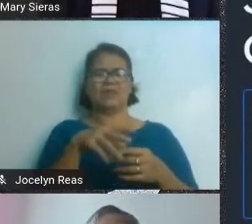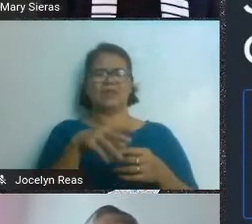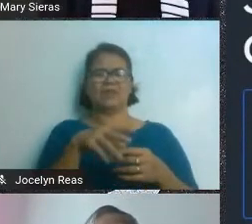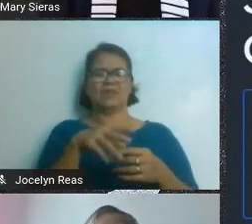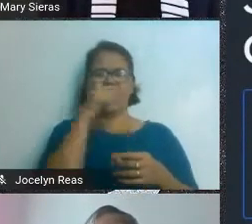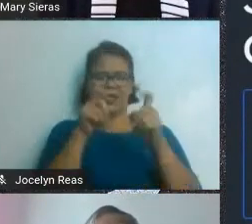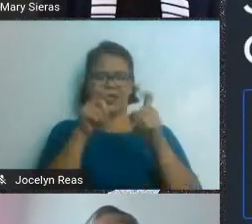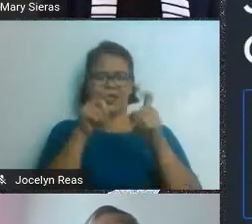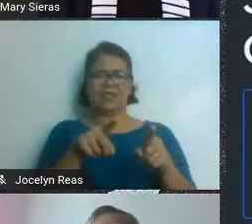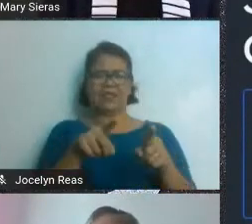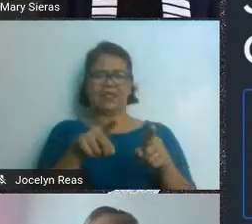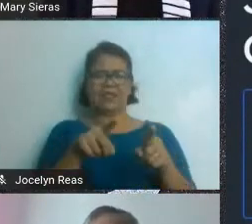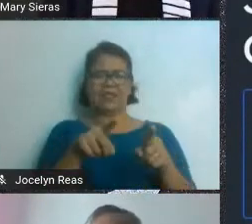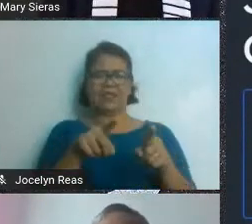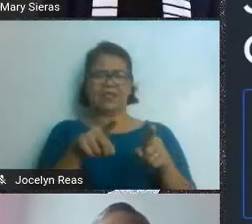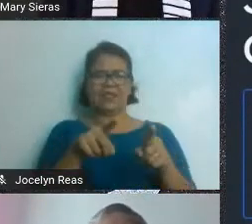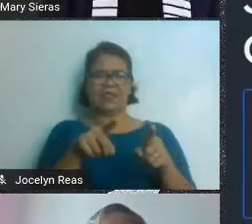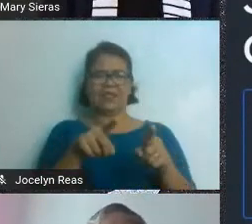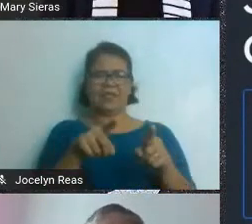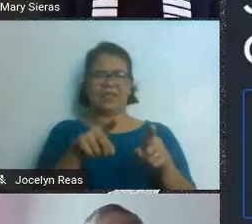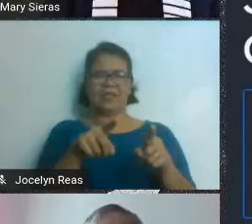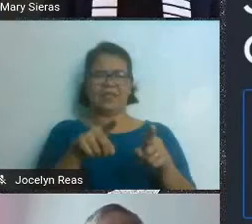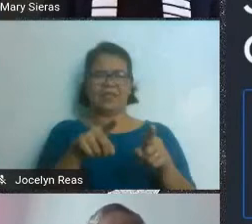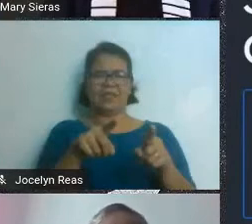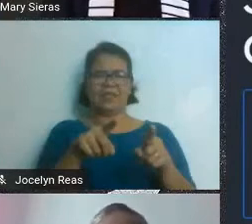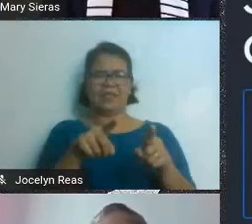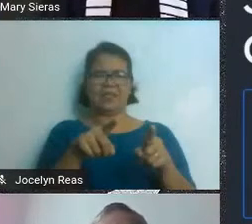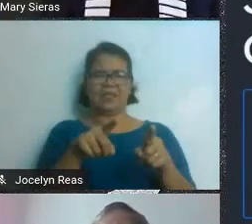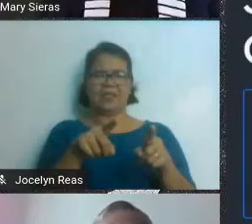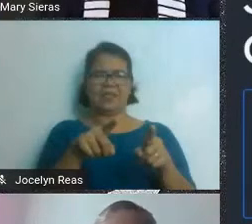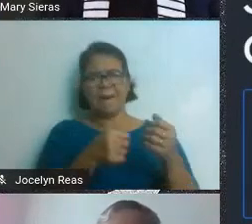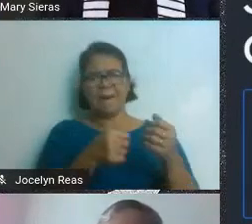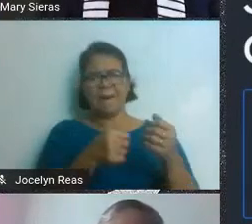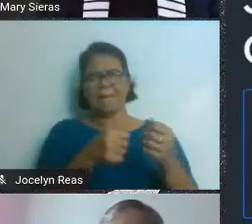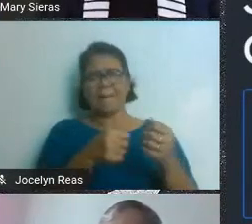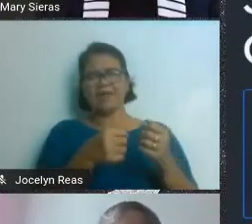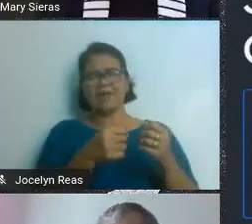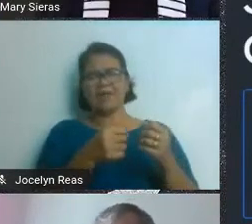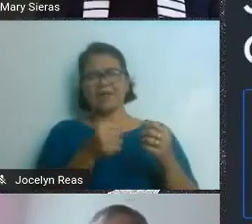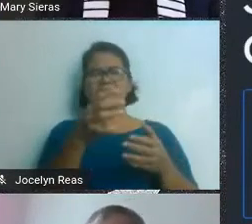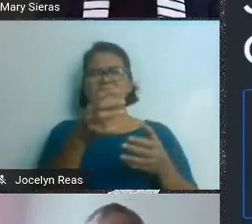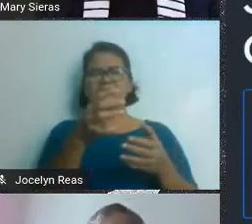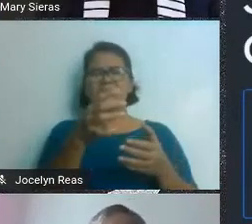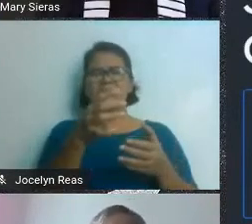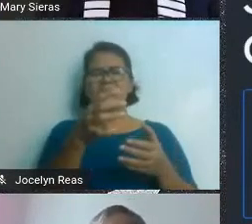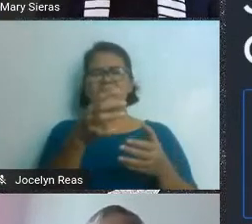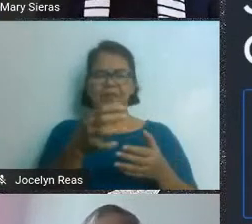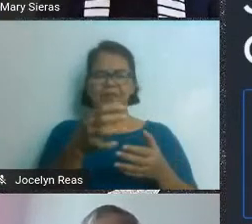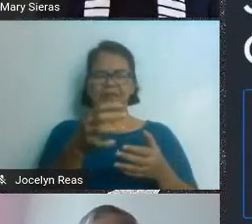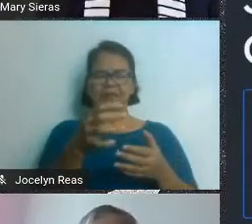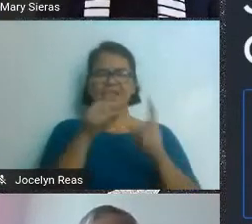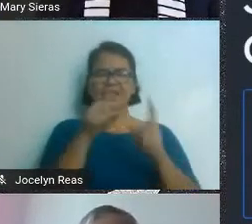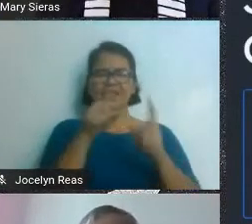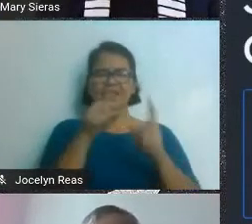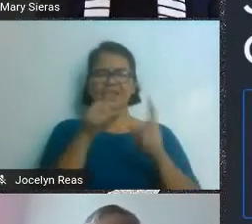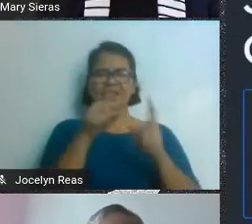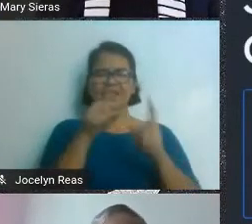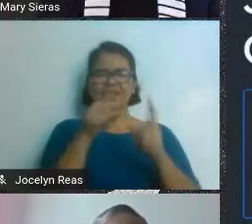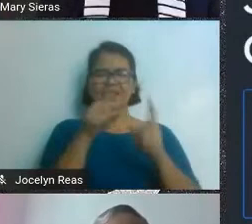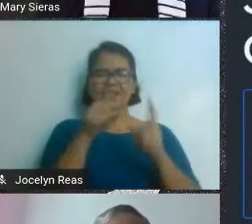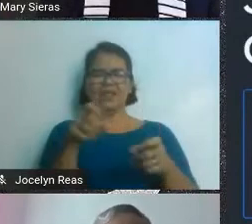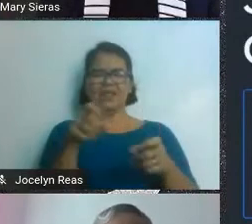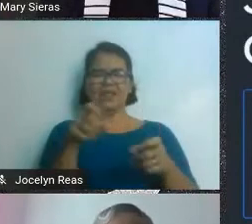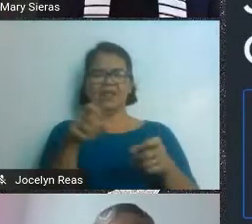kung ano yung nandun sa MILCS, yun na yata. But sabi ko nga kanina, you can even enhance, you can add, you know, competencies